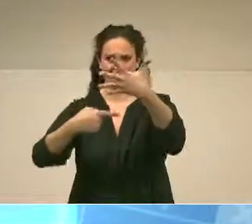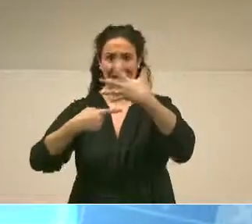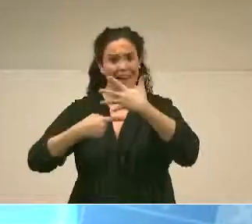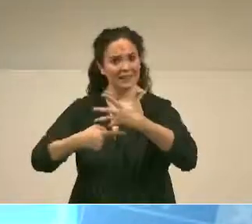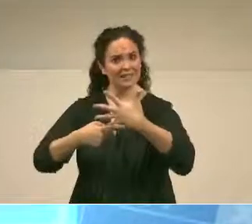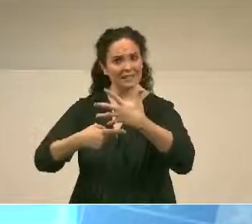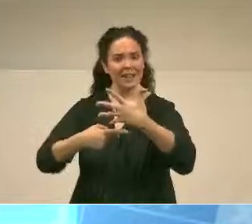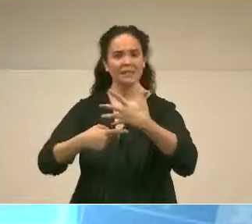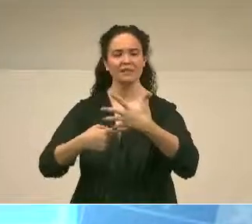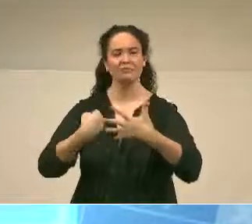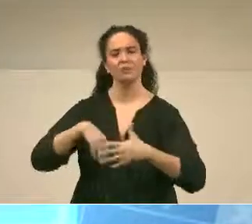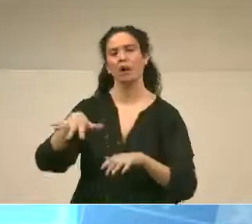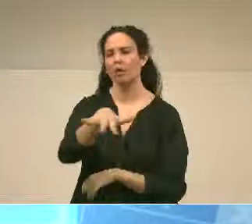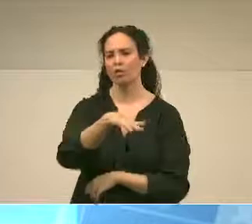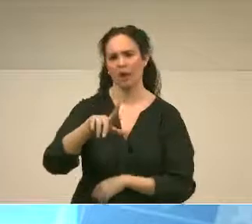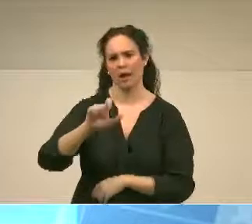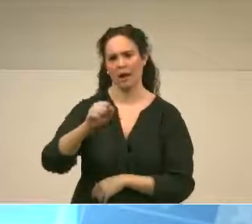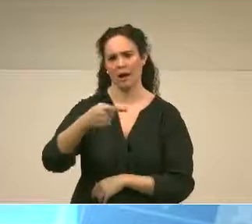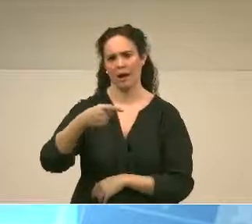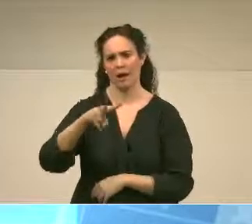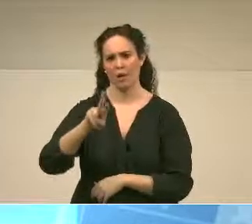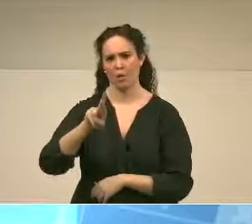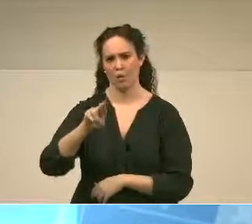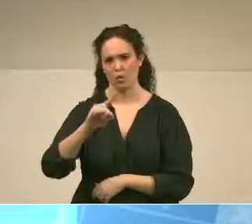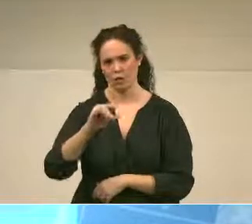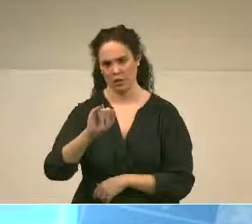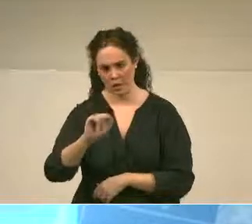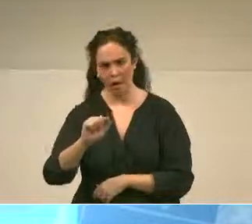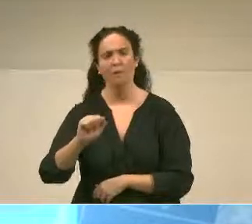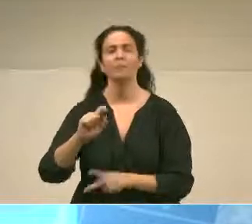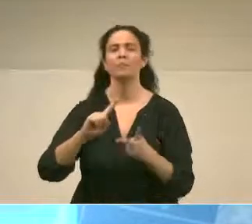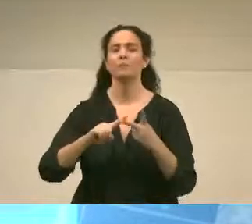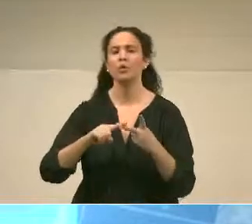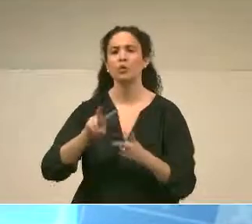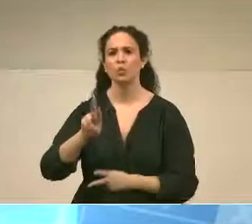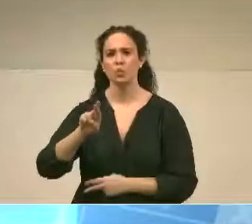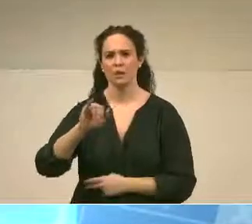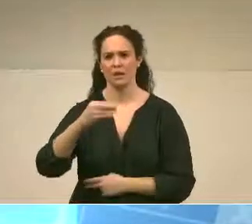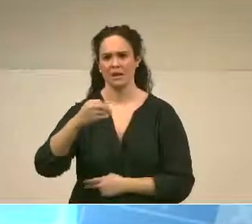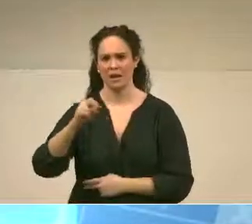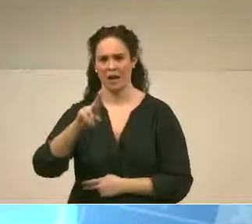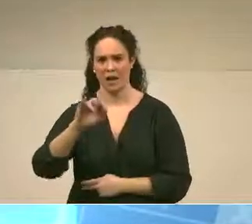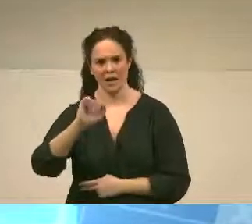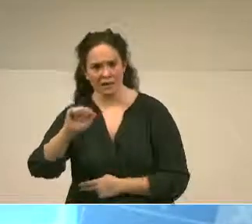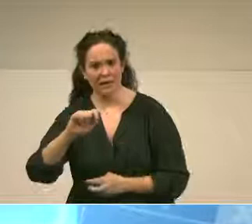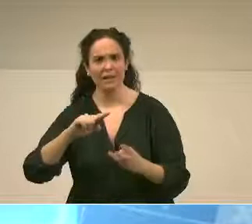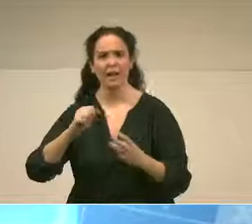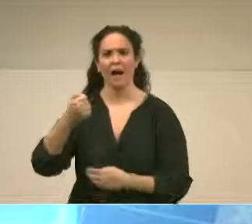Urdaibai, Laguardiako Urmaelak, Txingudi, Salburua, Ulibarri Ganboa eta Gesaltza